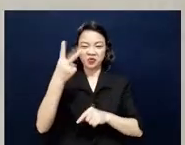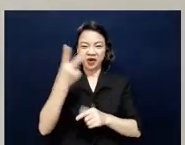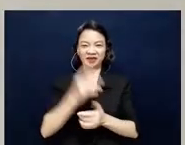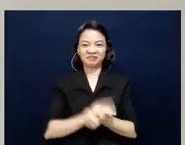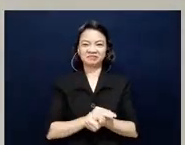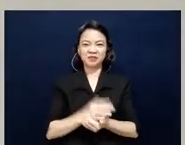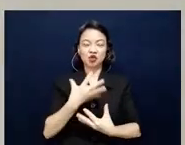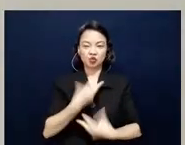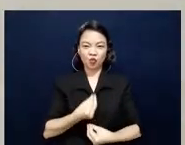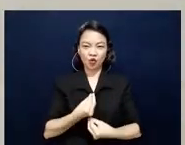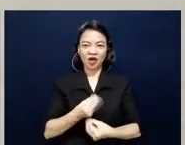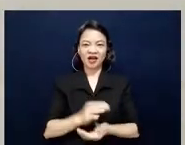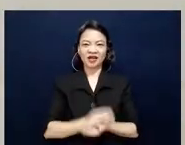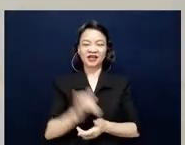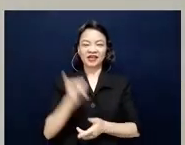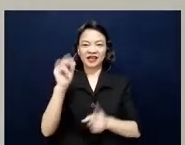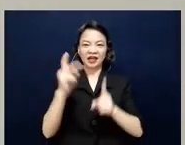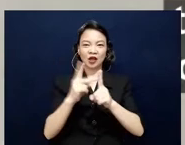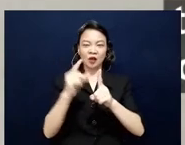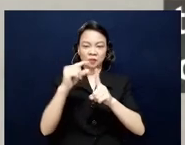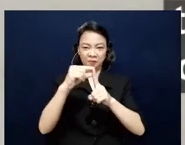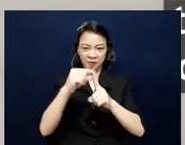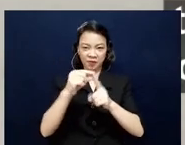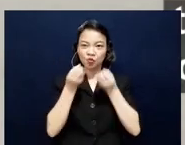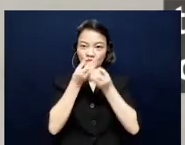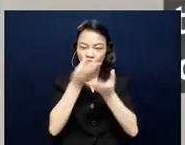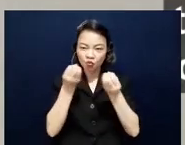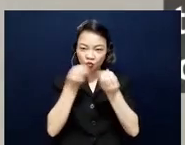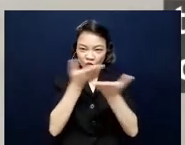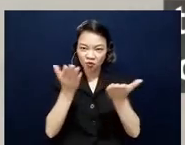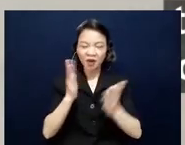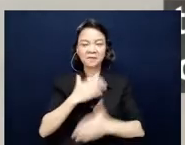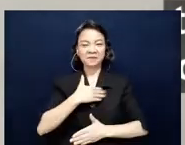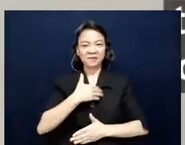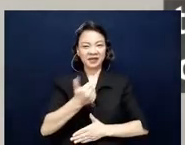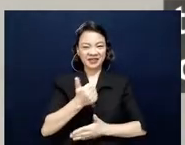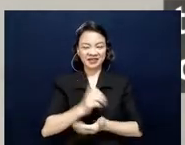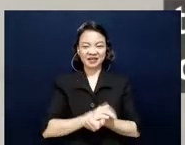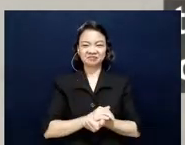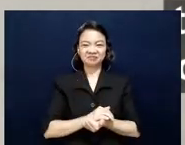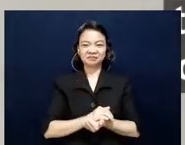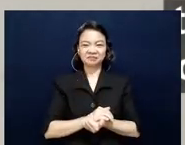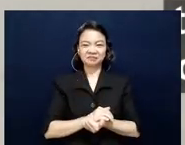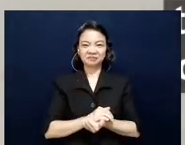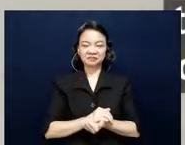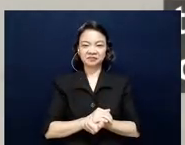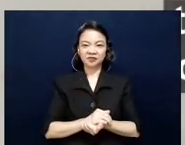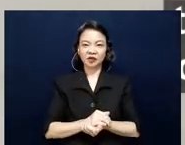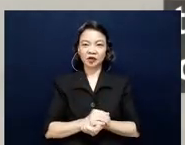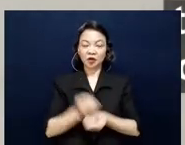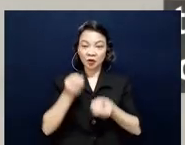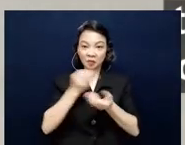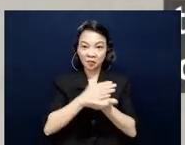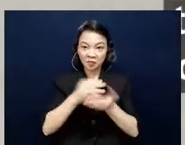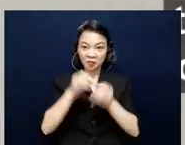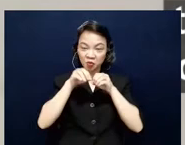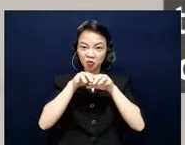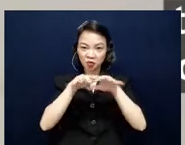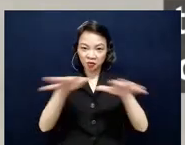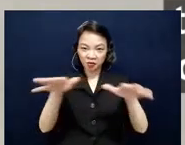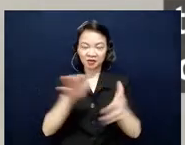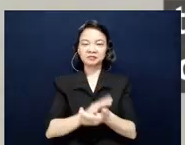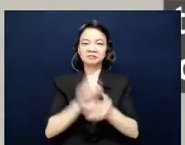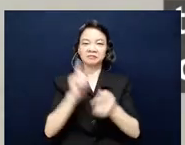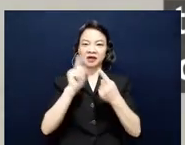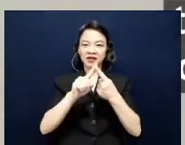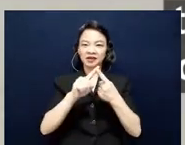Peer Educator Young Health Program bisa men-share dan berbagi pelajaran-pelajaran hal-hal